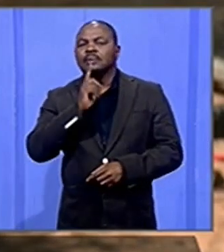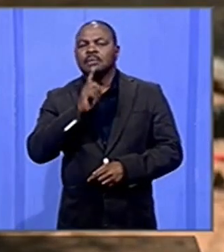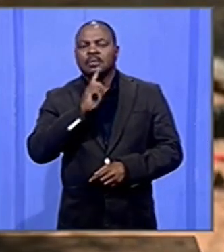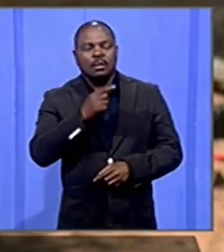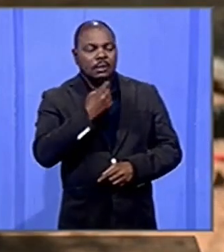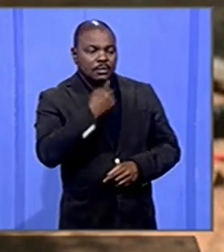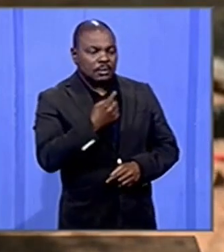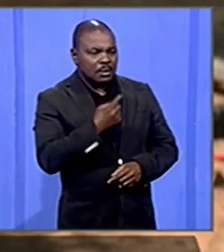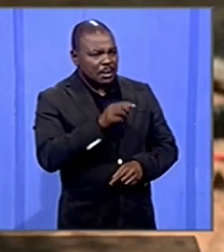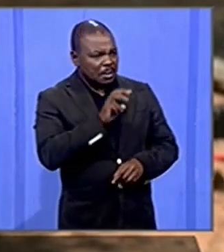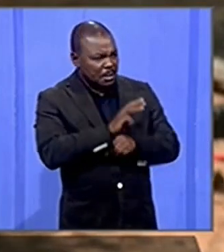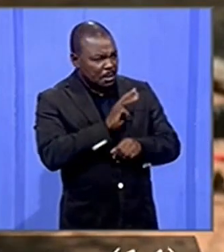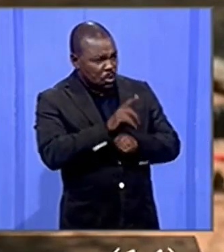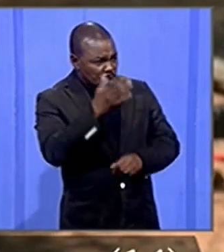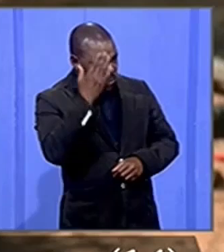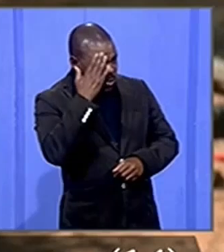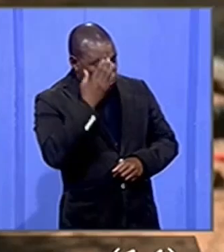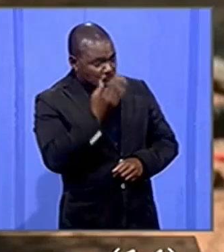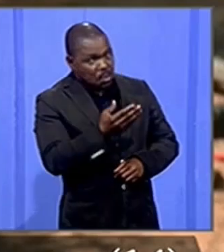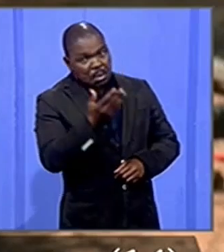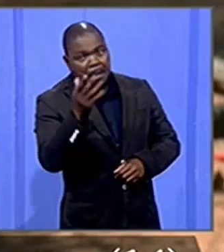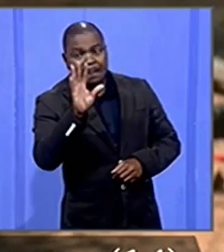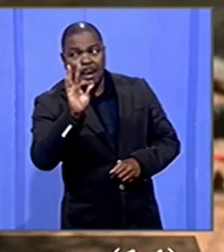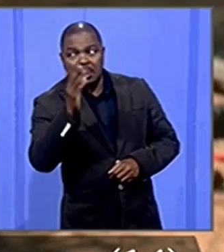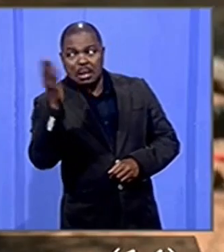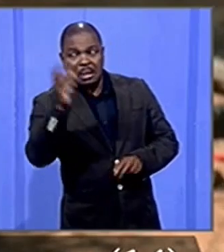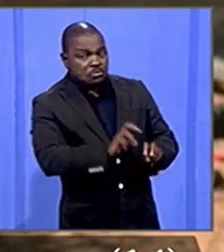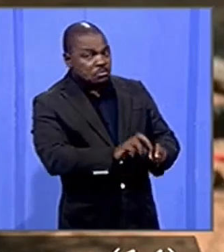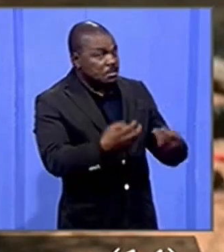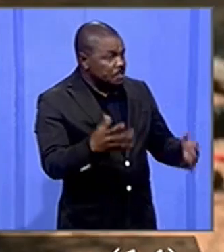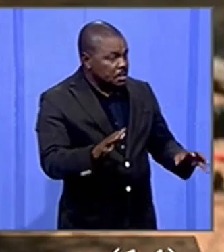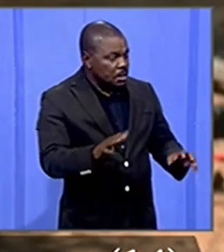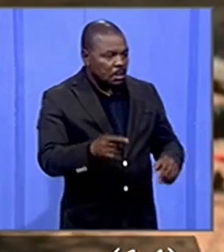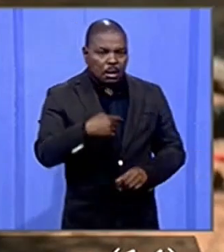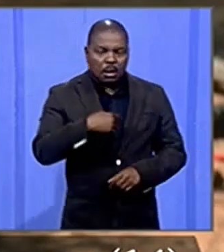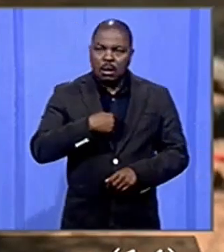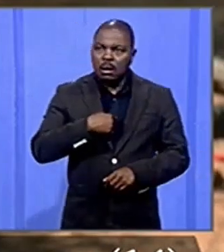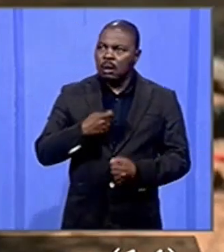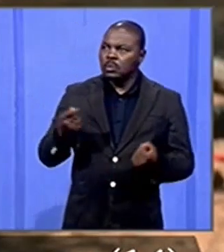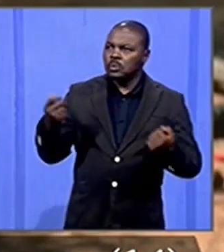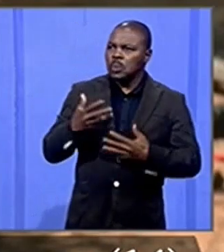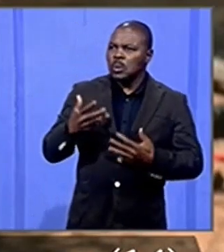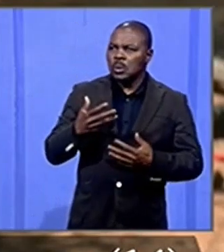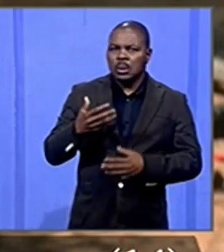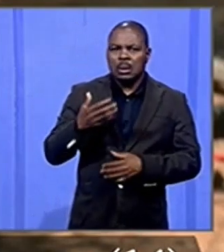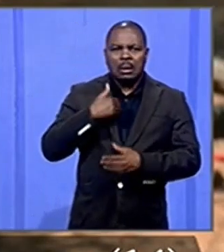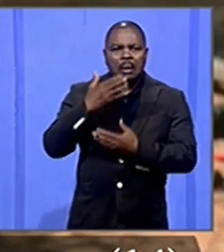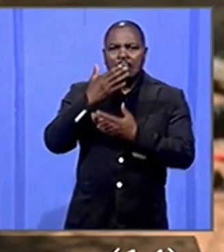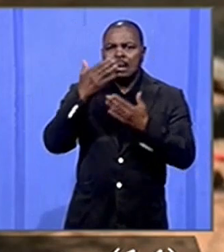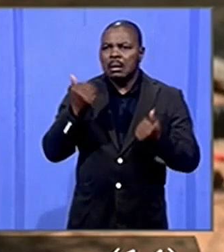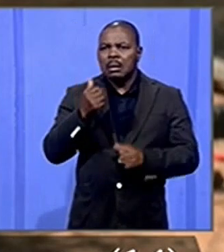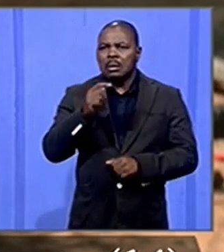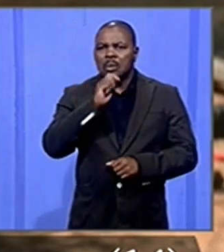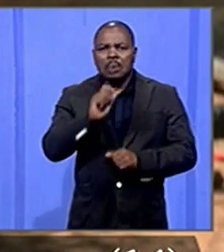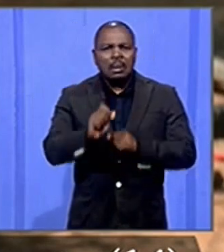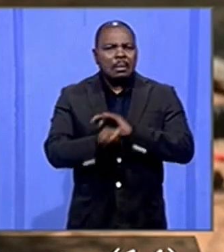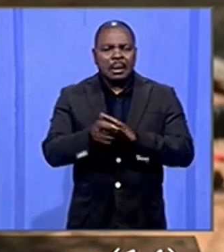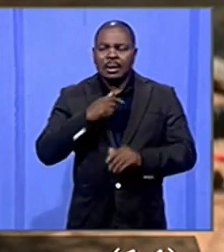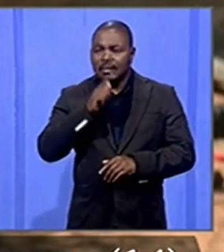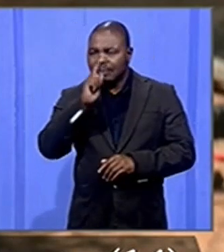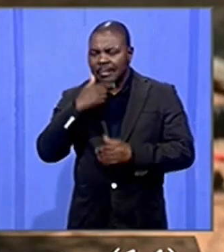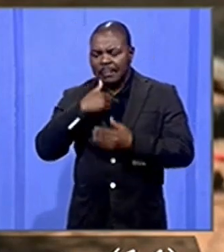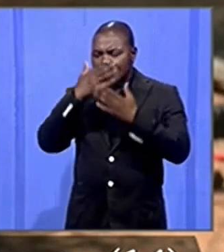re mama a nno itse gore ngwana gago o reipilwe ka Mantaga. Ke be ke tshoga gore ke sa itseano ke reng ya miza ga ke itse